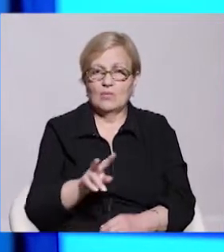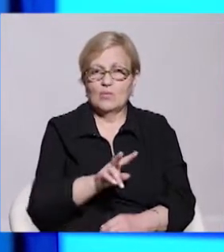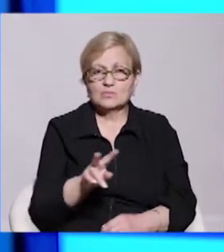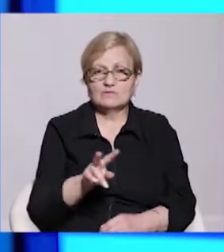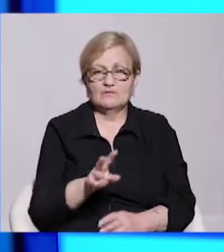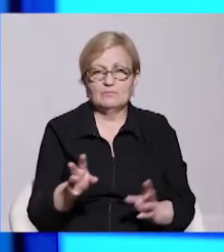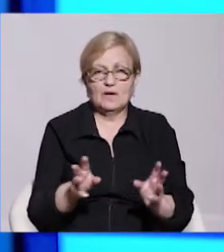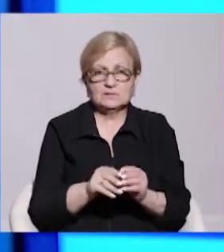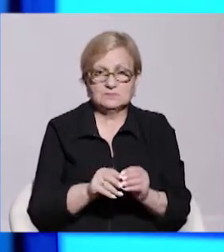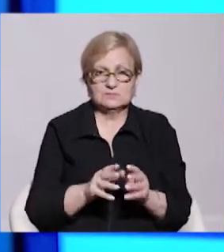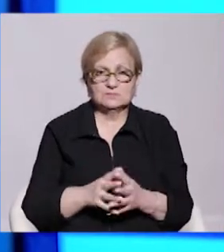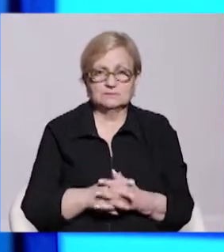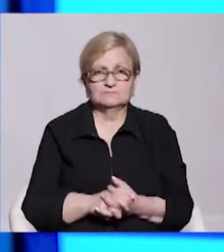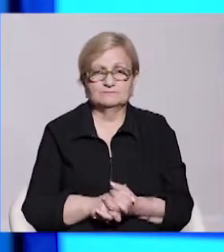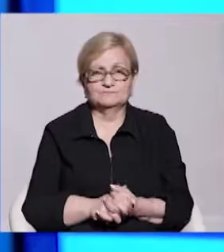ორივემ